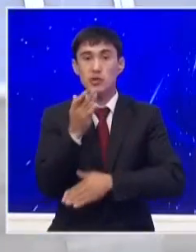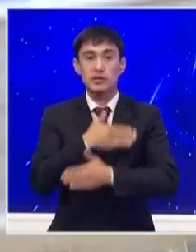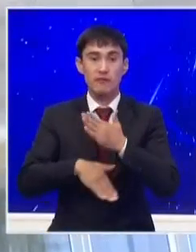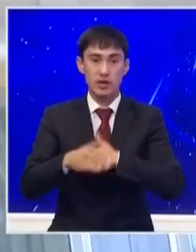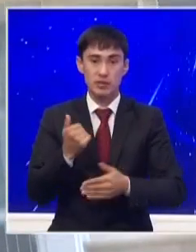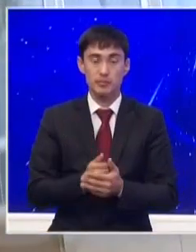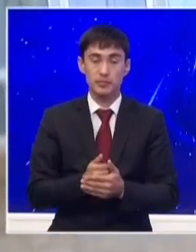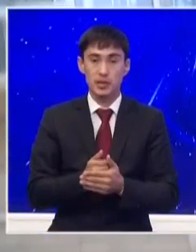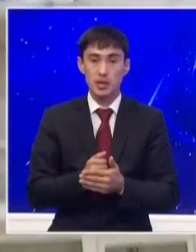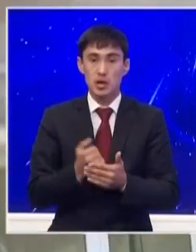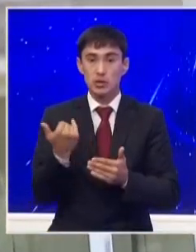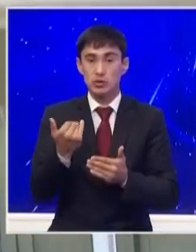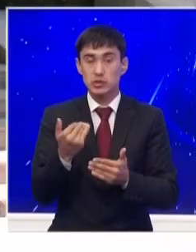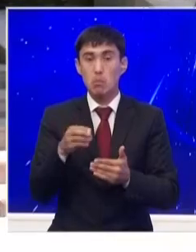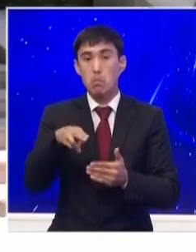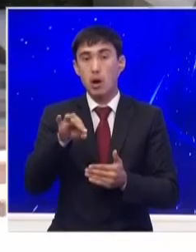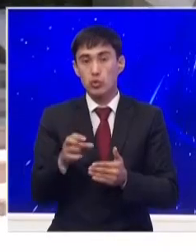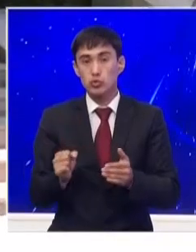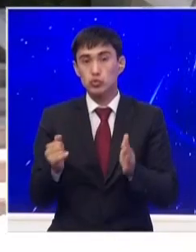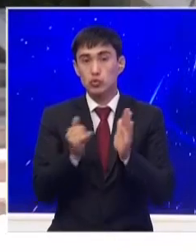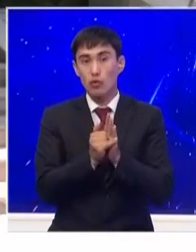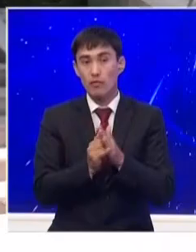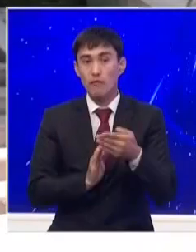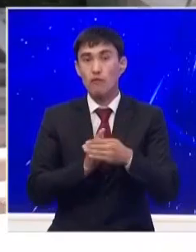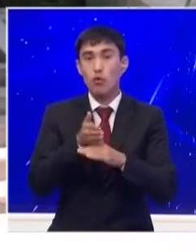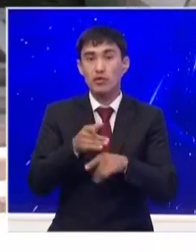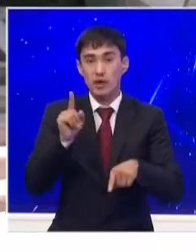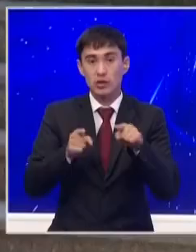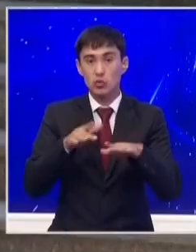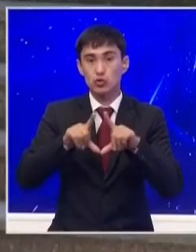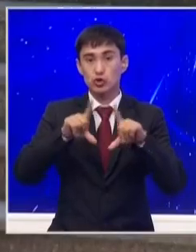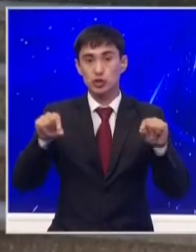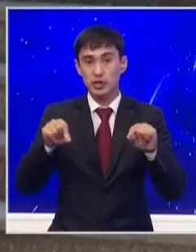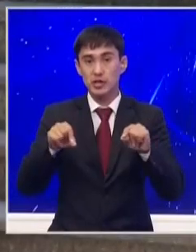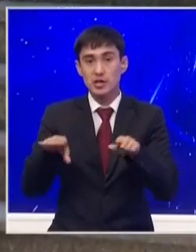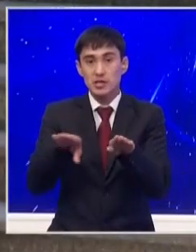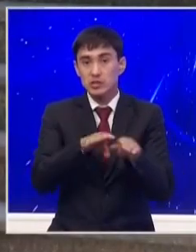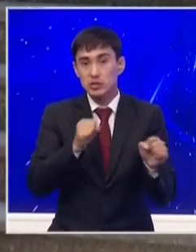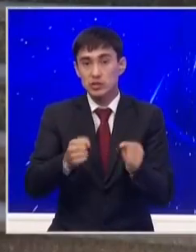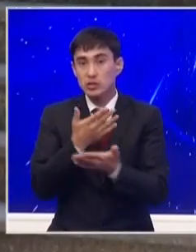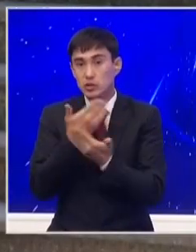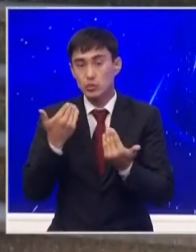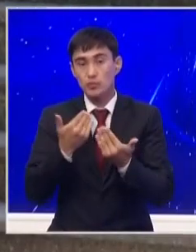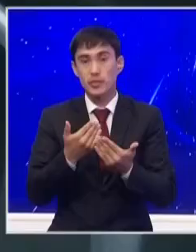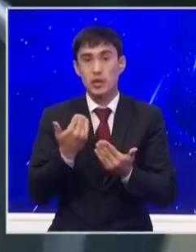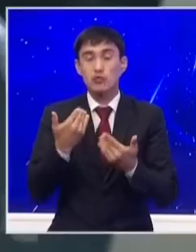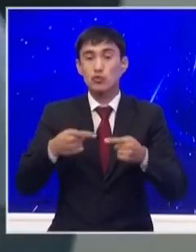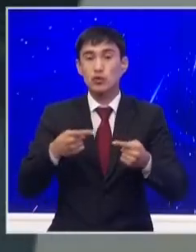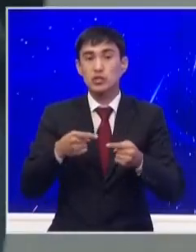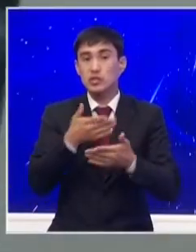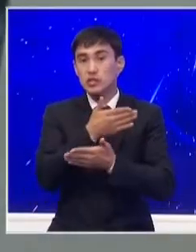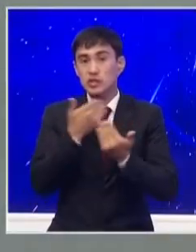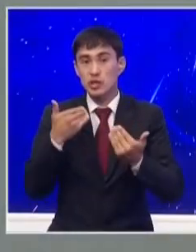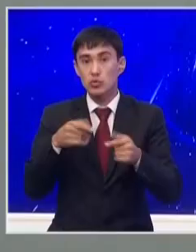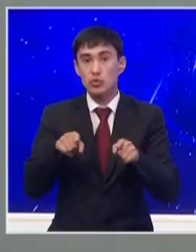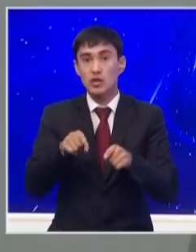особыми потребностями. То есть пандусы, установленные на входе в некоторых учреждениях, не соответствуют требованиям. В других же